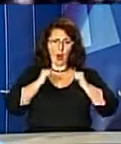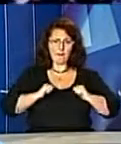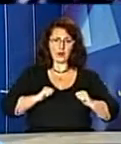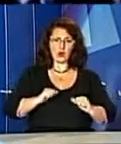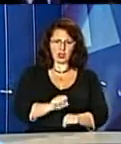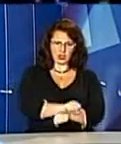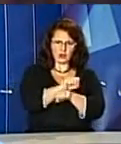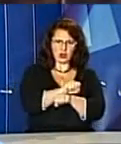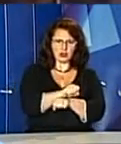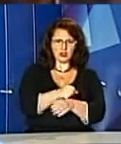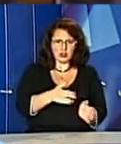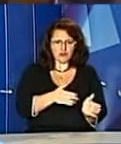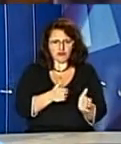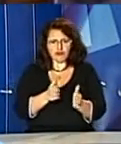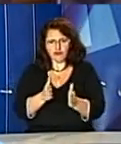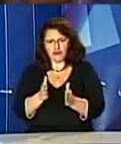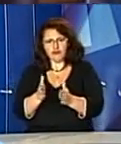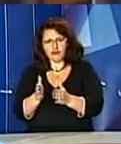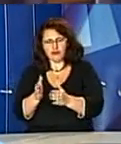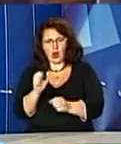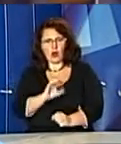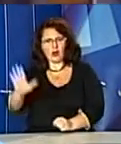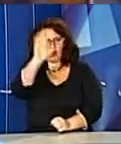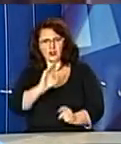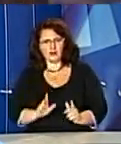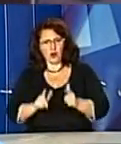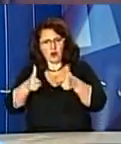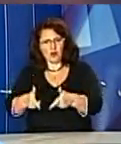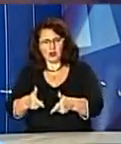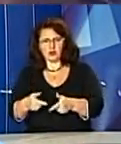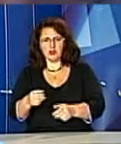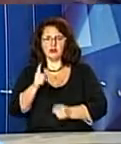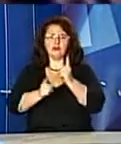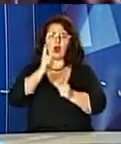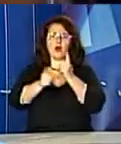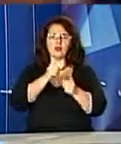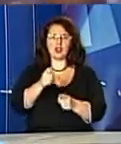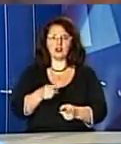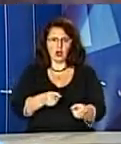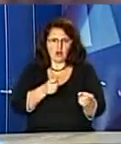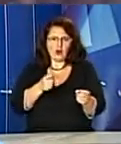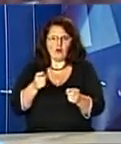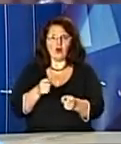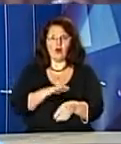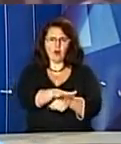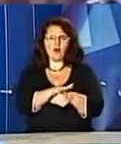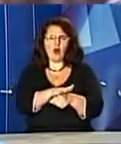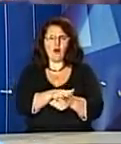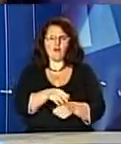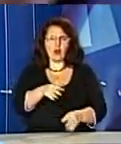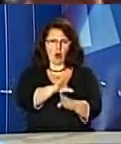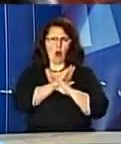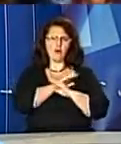позиції влади рухатися в європейському напрямку переросли в збройне протистояння. В лютому від куль снайперів загинули